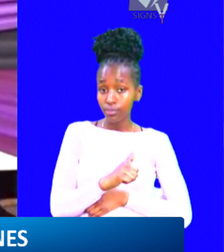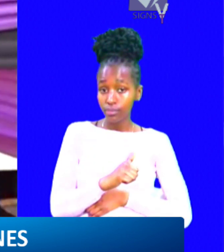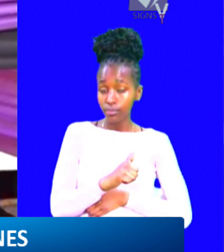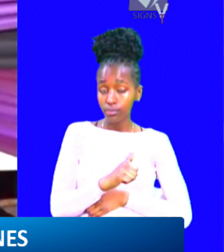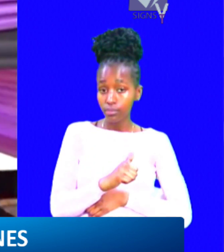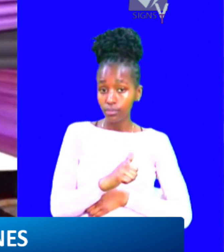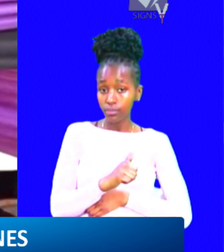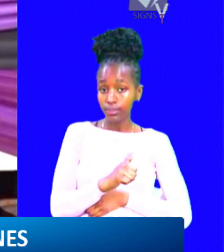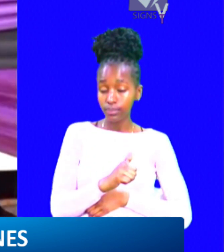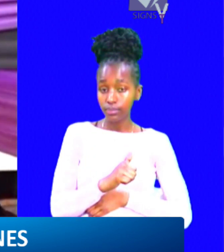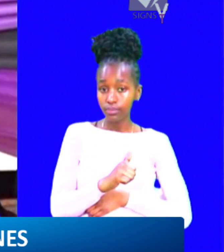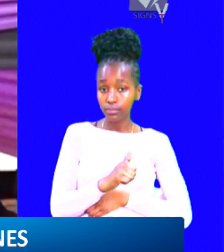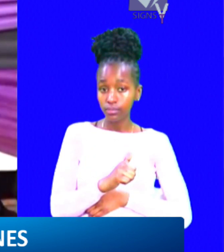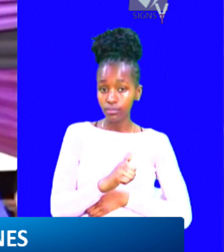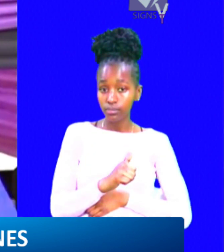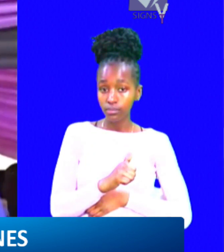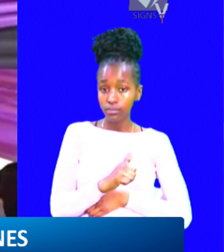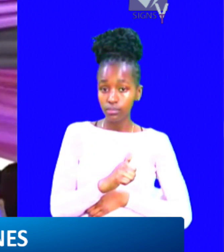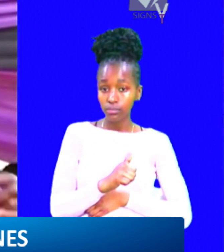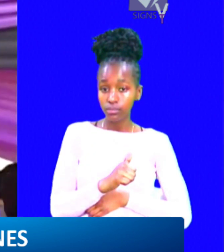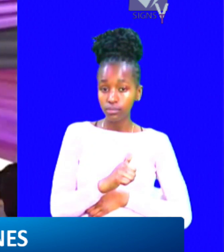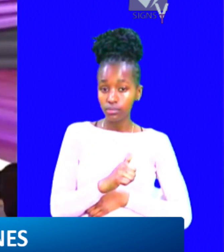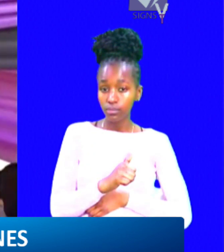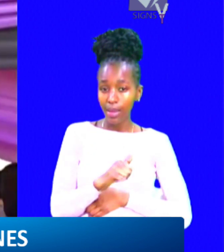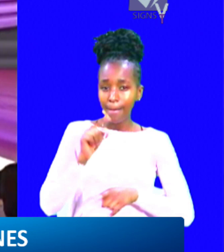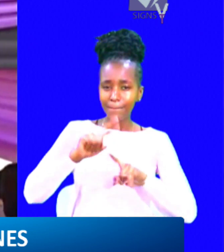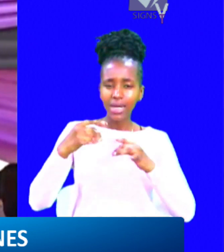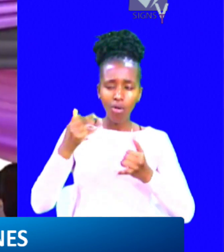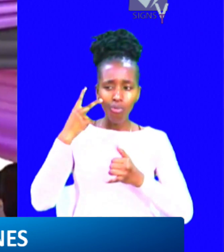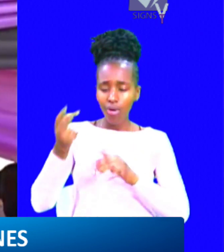karatasi, lakini vitendo bado havijabadilika.